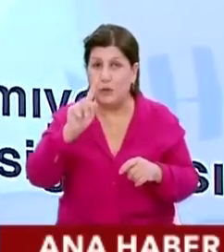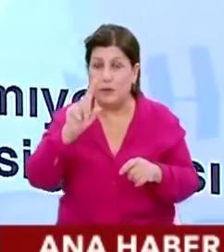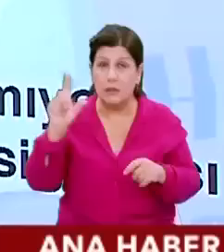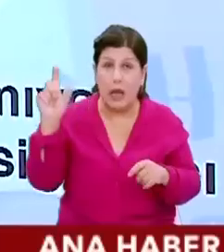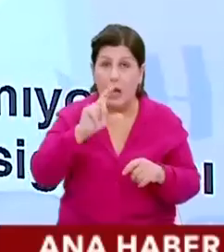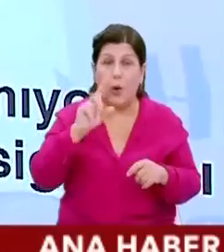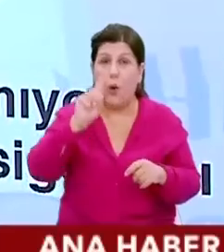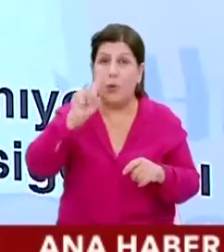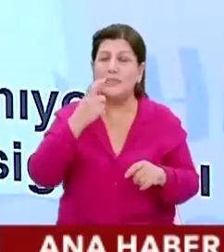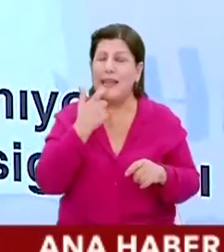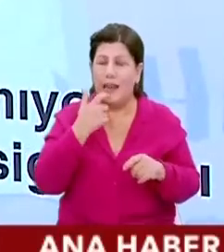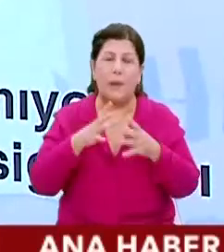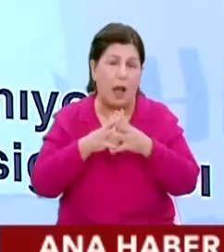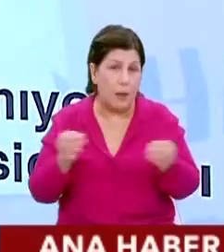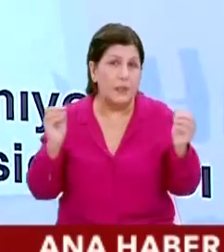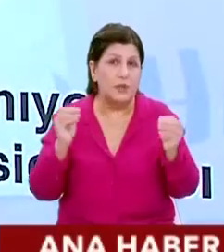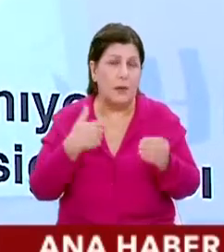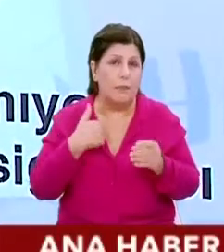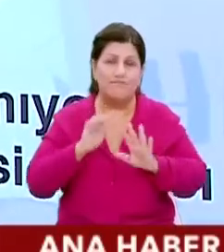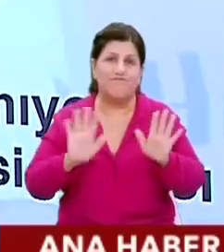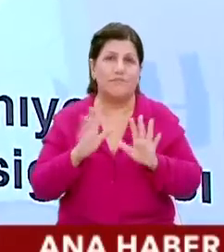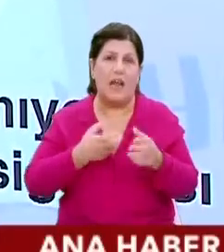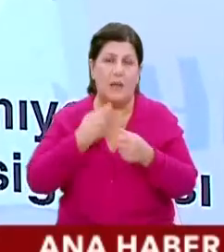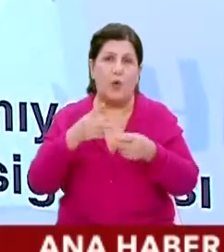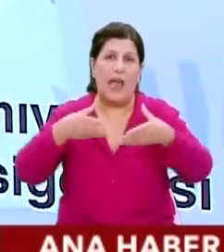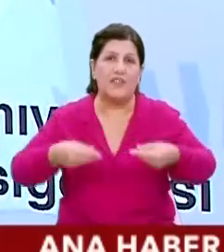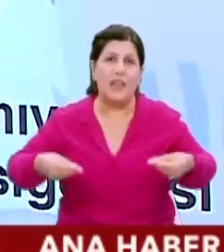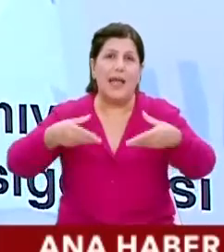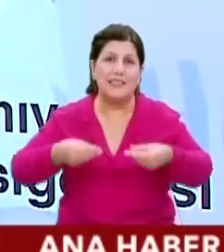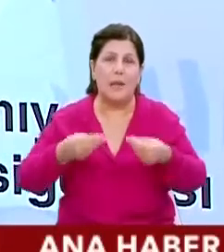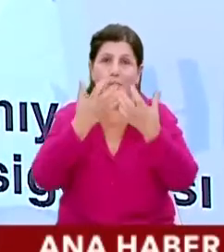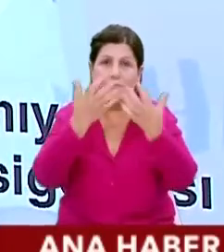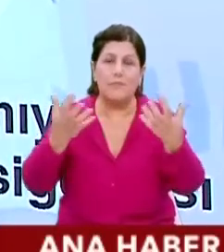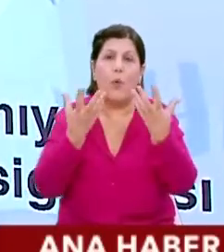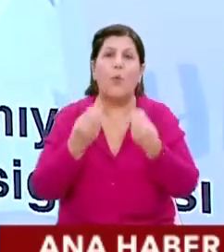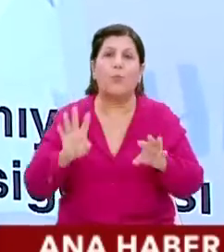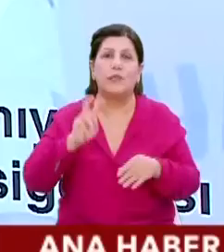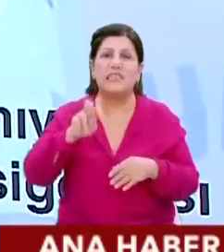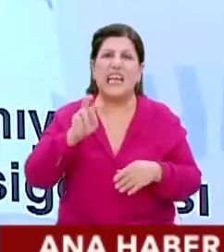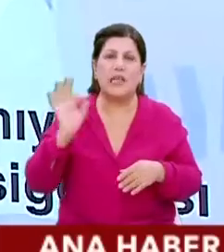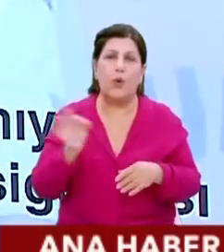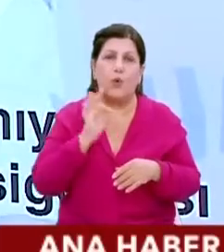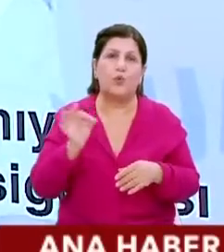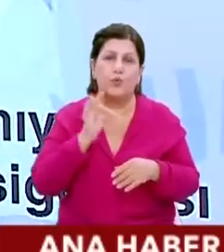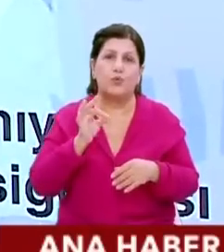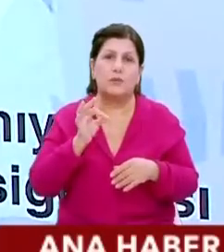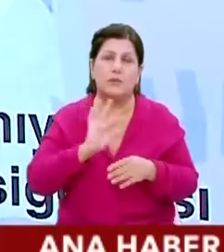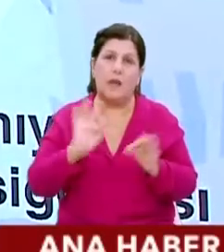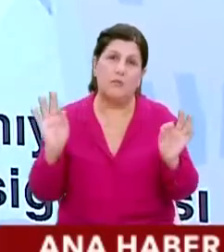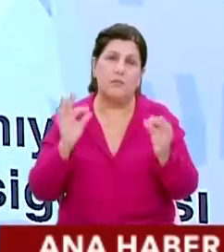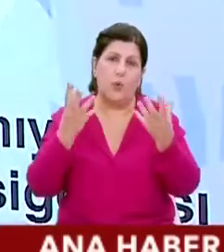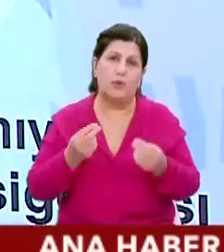bu konuda esneme yapılmıyor Kapsam Bu bağlamda genişletilmiyor 8 Eylül'e pergelin iğnesini